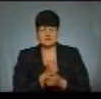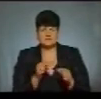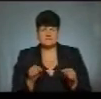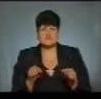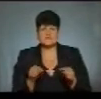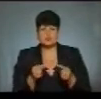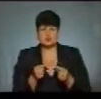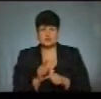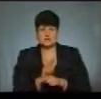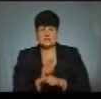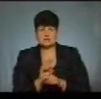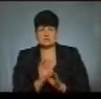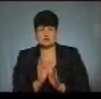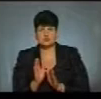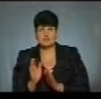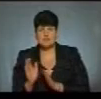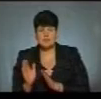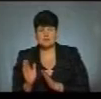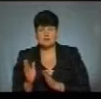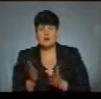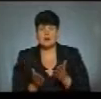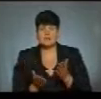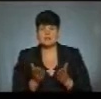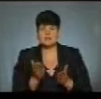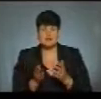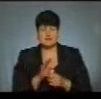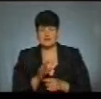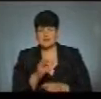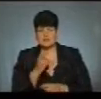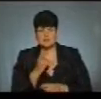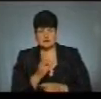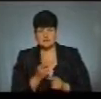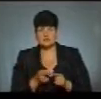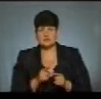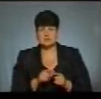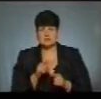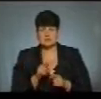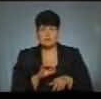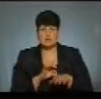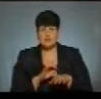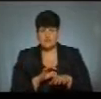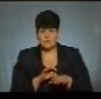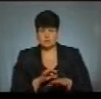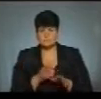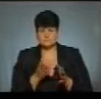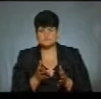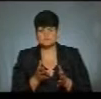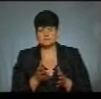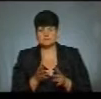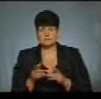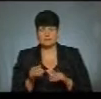відновити і стабілізувати. Але не дивлячись на проводимі